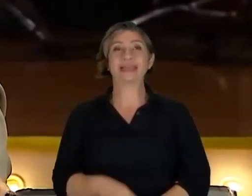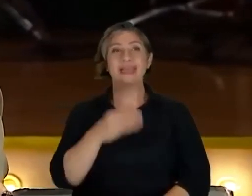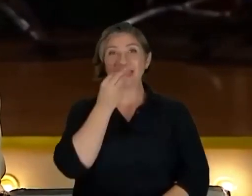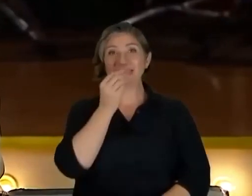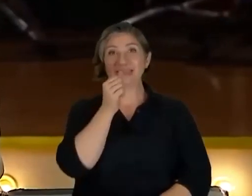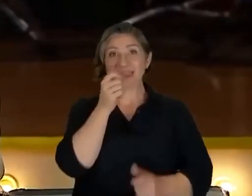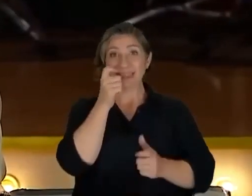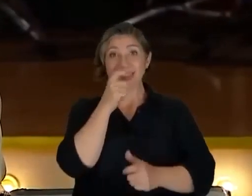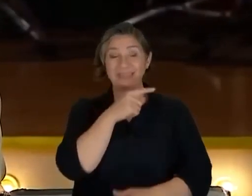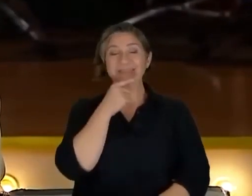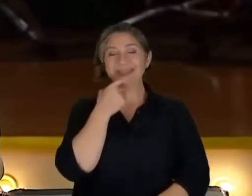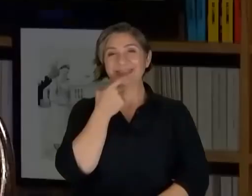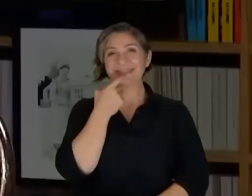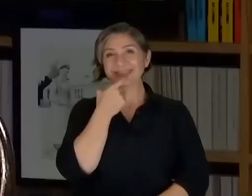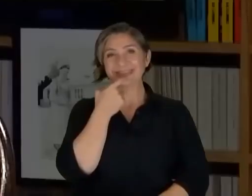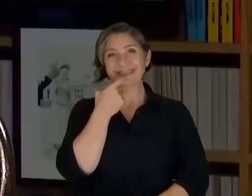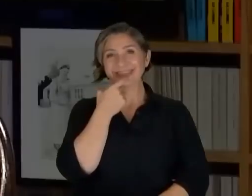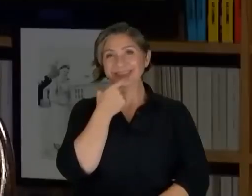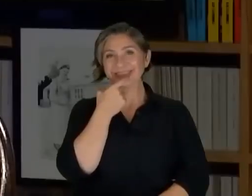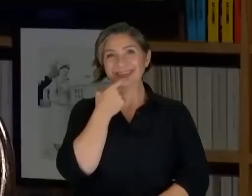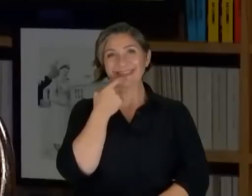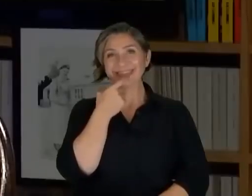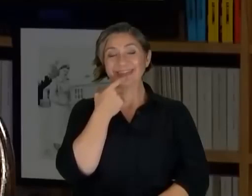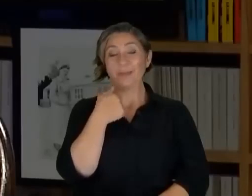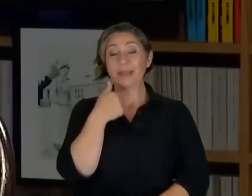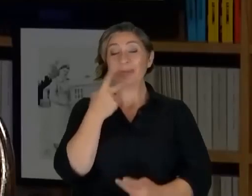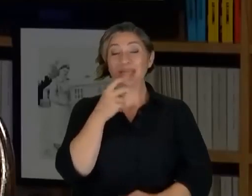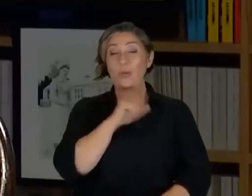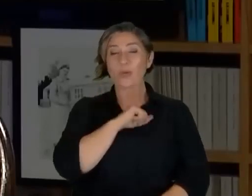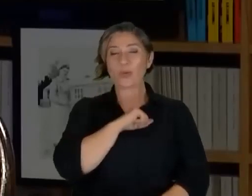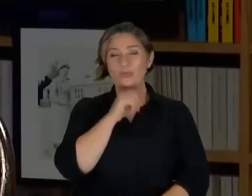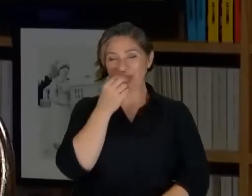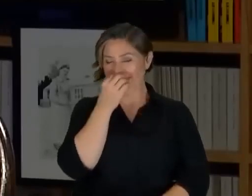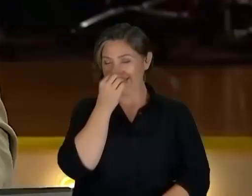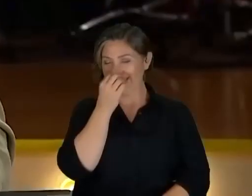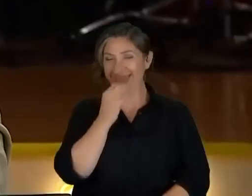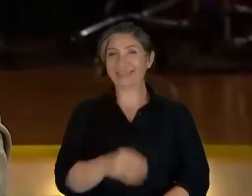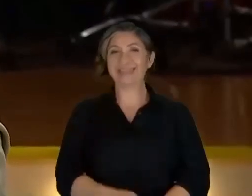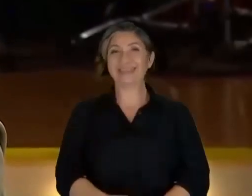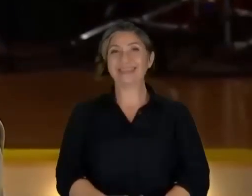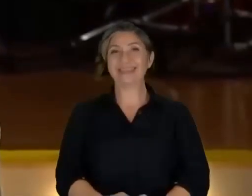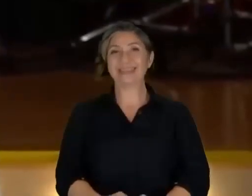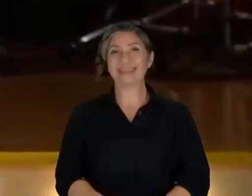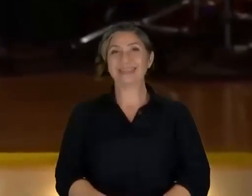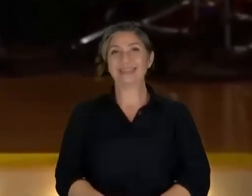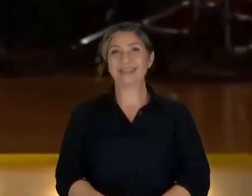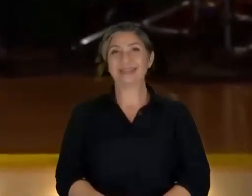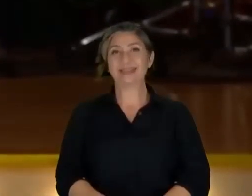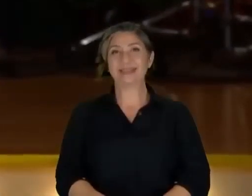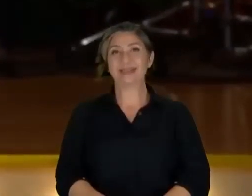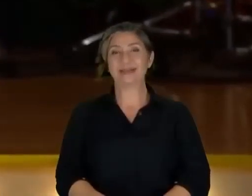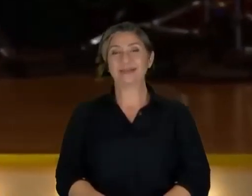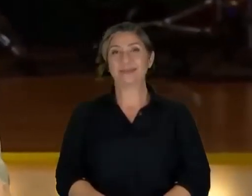Yediğinize içtiğinize dikkat edin her zaman. Evet, tabii. Ben de korkuyorum bazen. Çok peki ciddi. Bir Fly Me to the Moon,